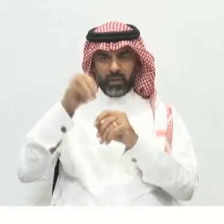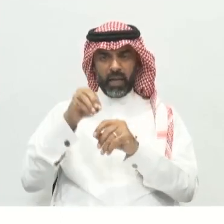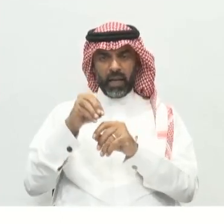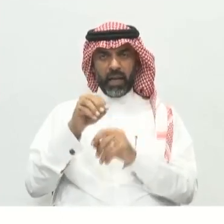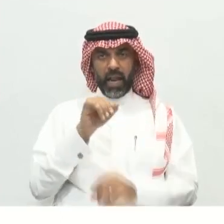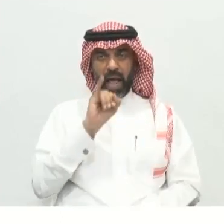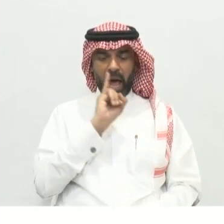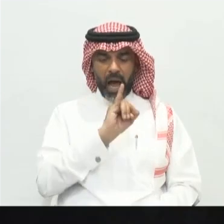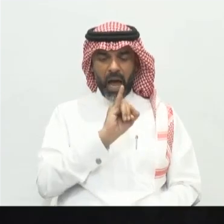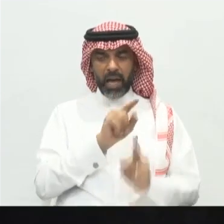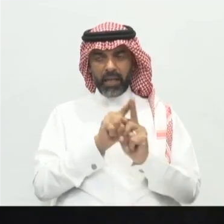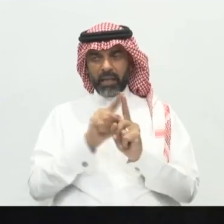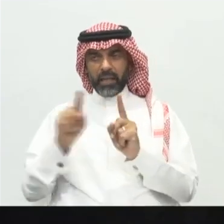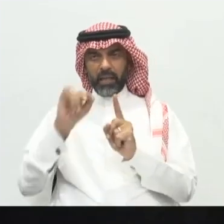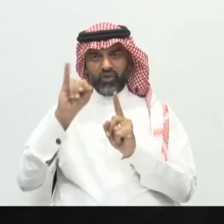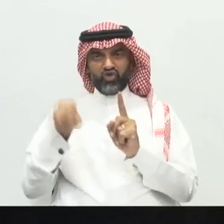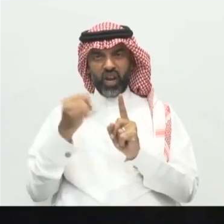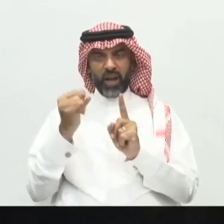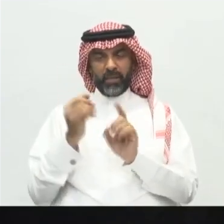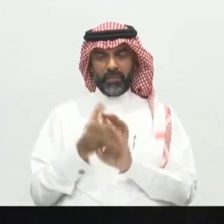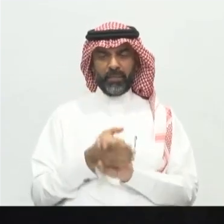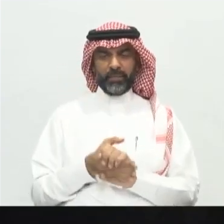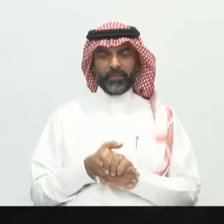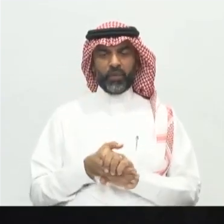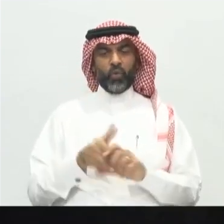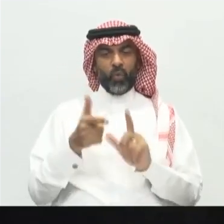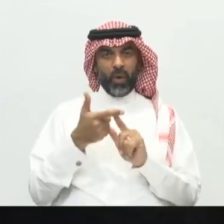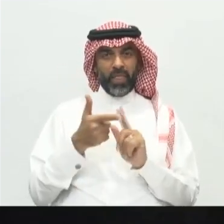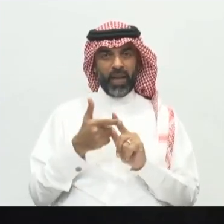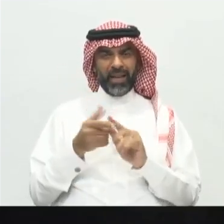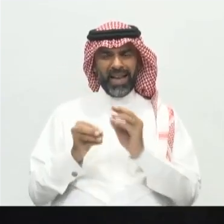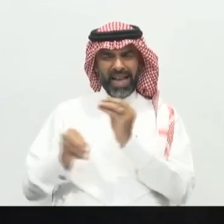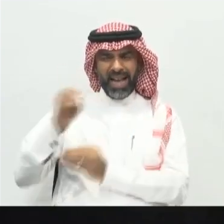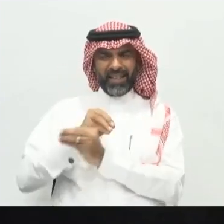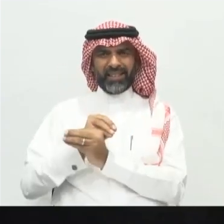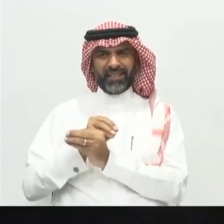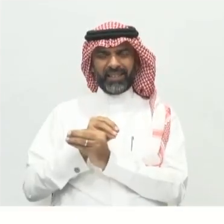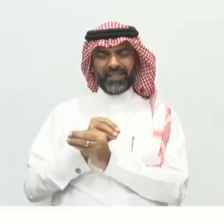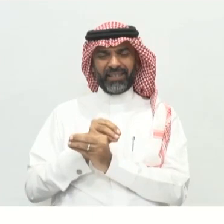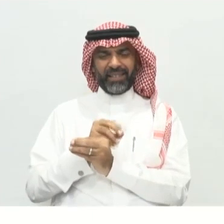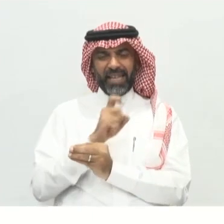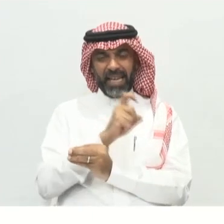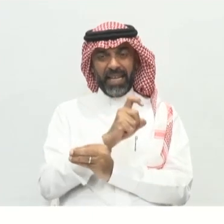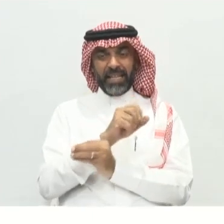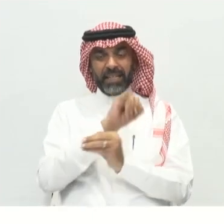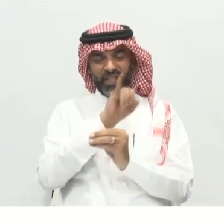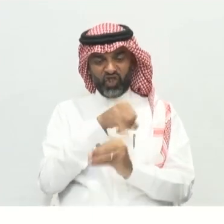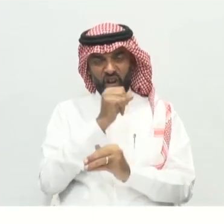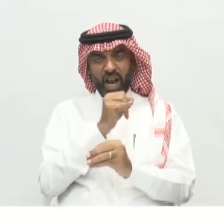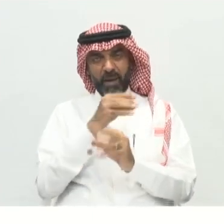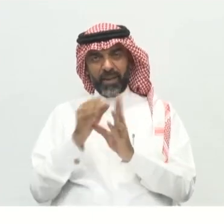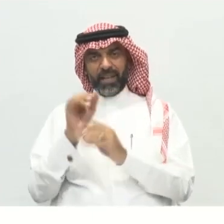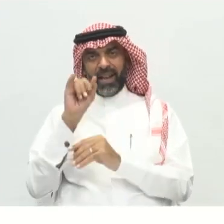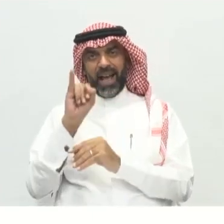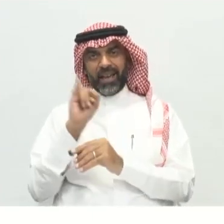مسار الانطلاق الى مسار الوصول وفي النقطه الثانيه سنقوم بعكسها حتى يتاكد من اكس جي الى